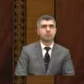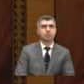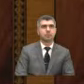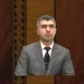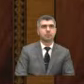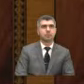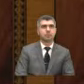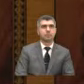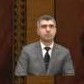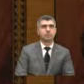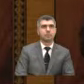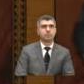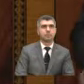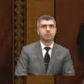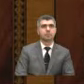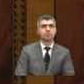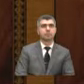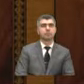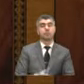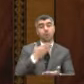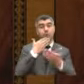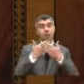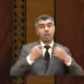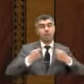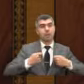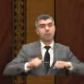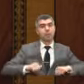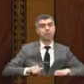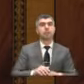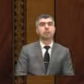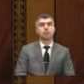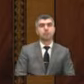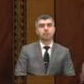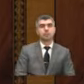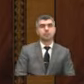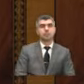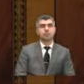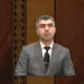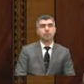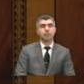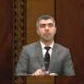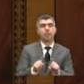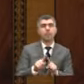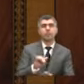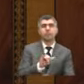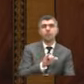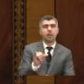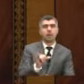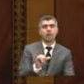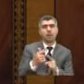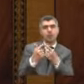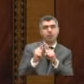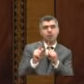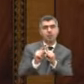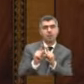ماشي جوج. شكرا سيد رئيس. سيد الوزير المحترم، ما نظنش غادي نختلفوا